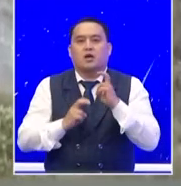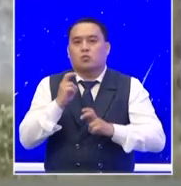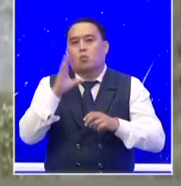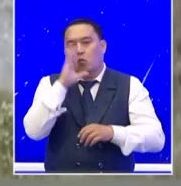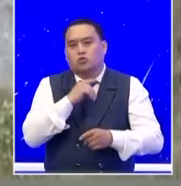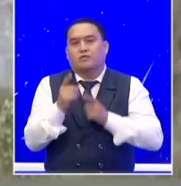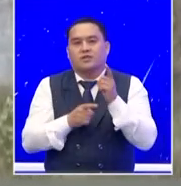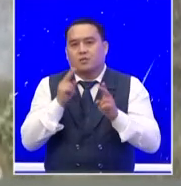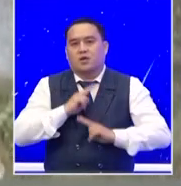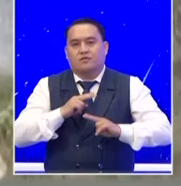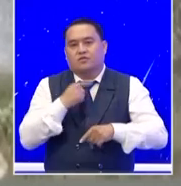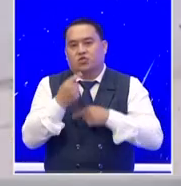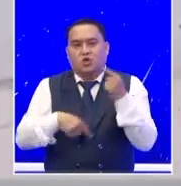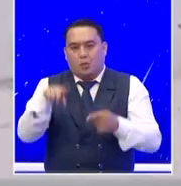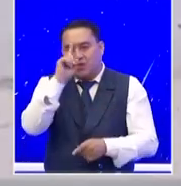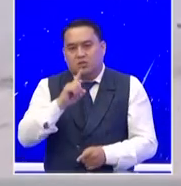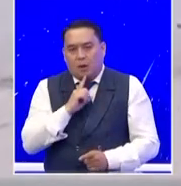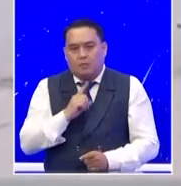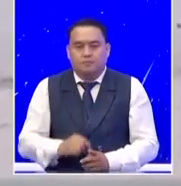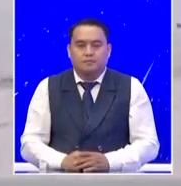сможет возобновить работу в течение месяца.